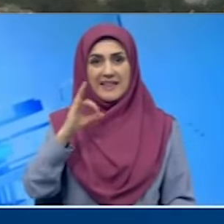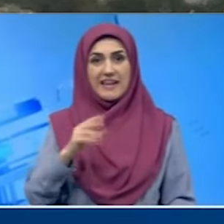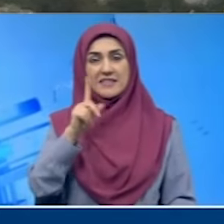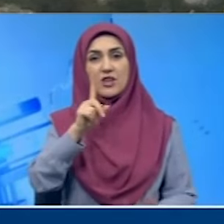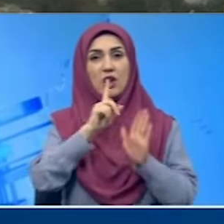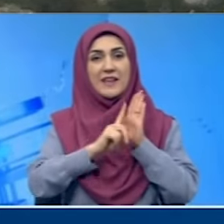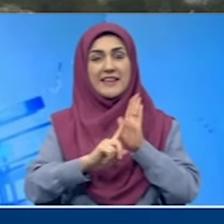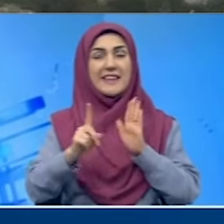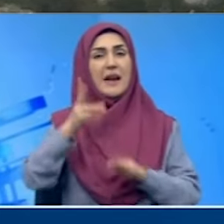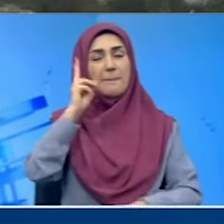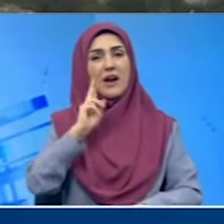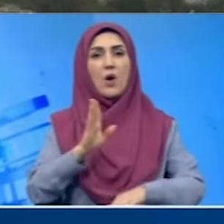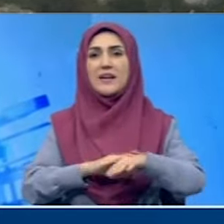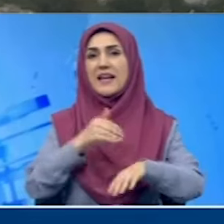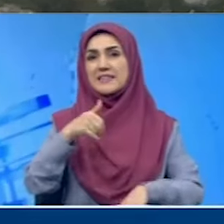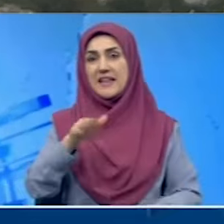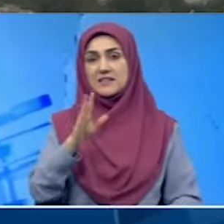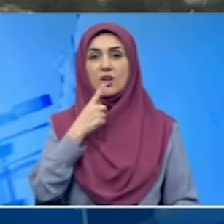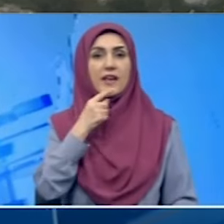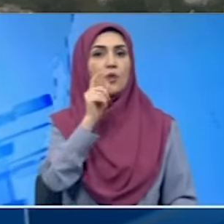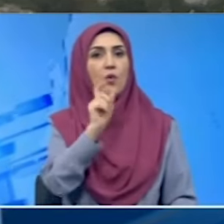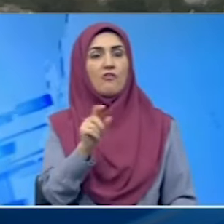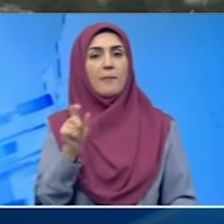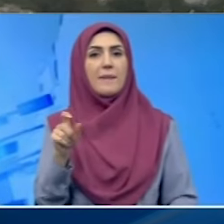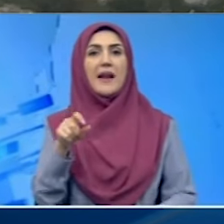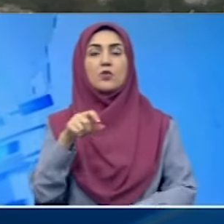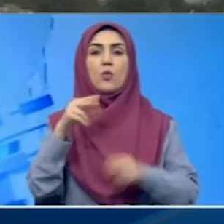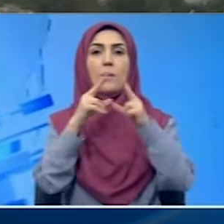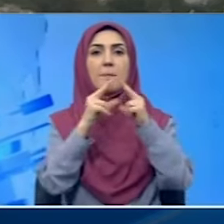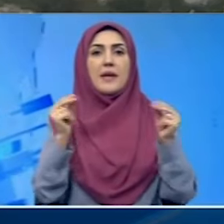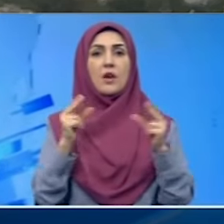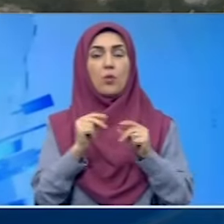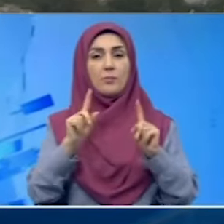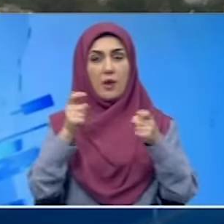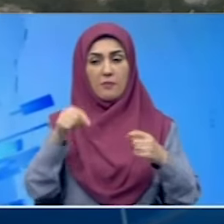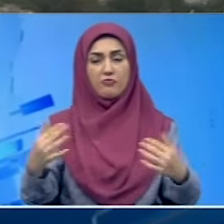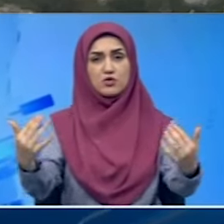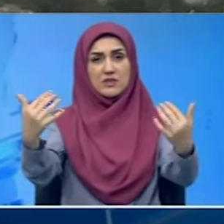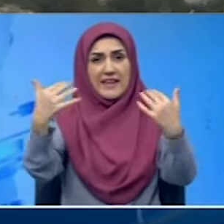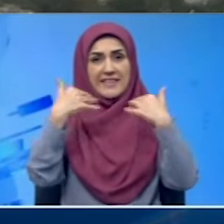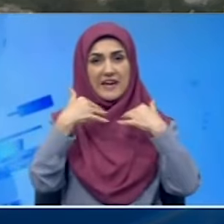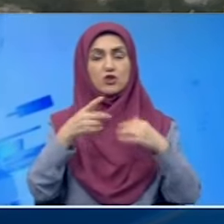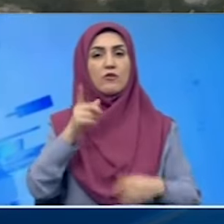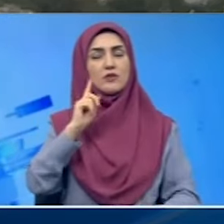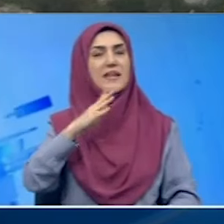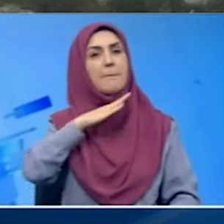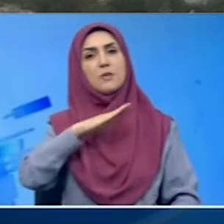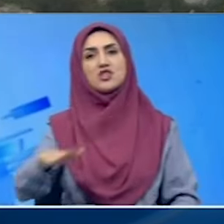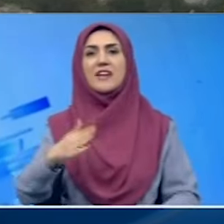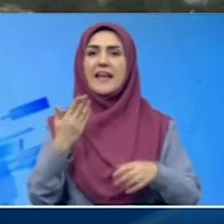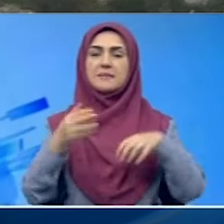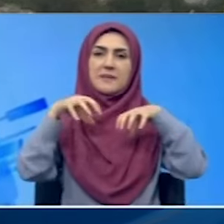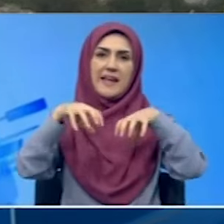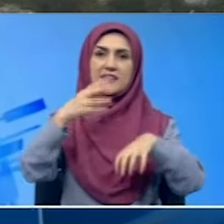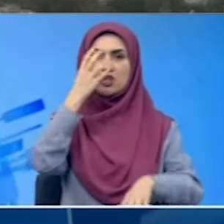دبیر کل جهاد اسلامی فلسطین همچنین گفت به جمهوری اسلامی ایران که از ابتدای نبرد از فلسطین حمایت کرده و به